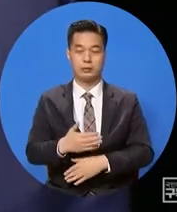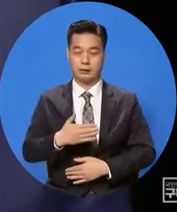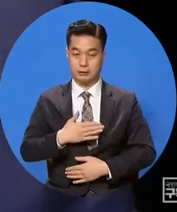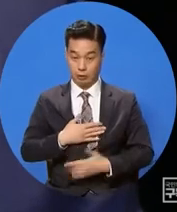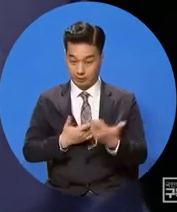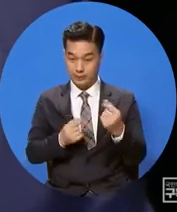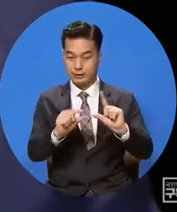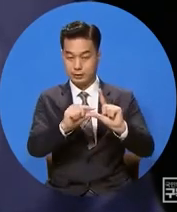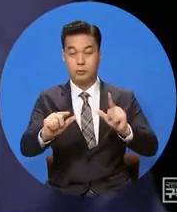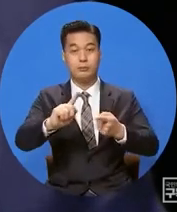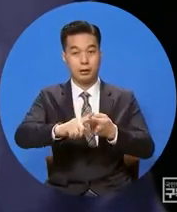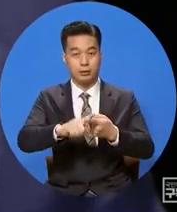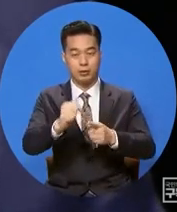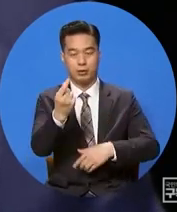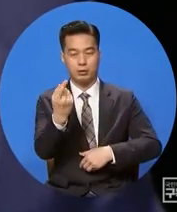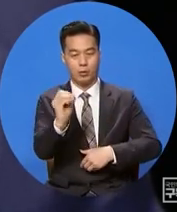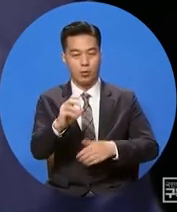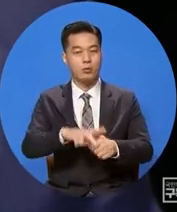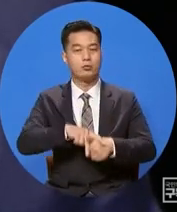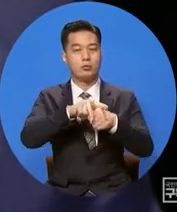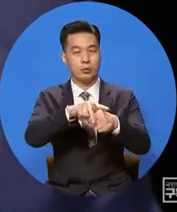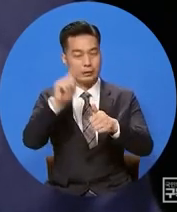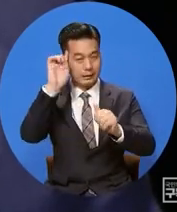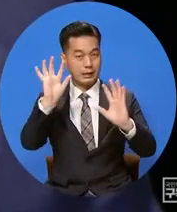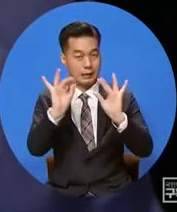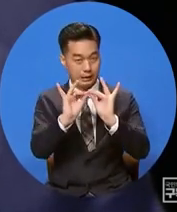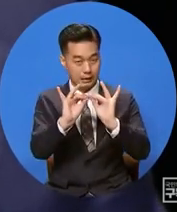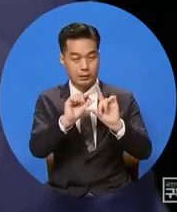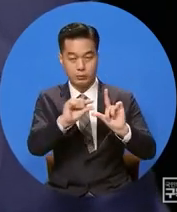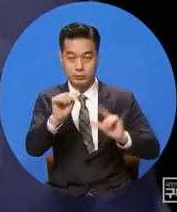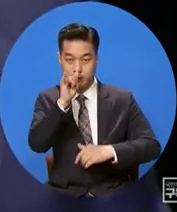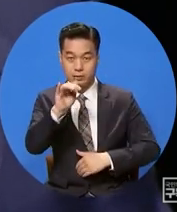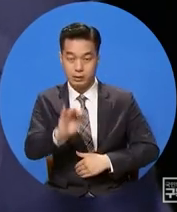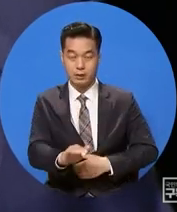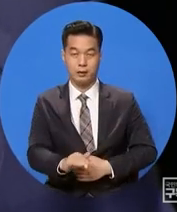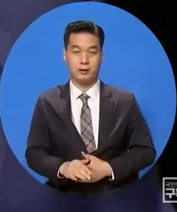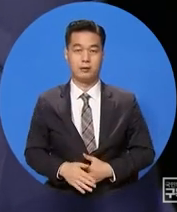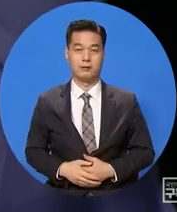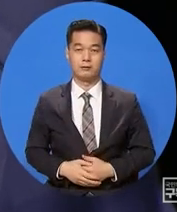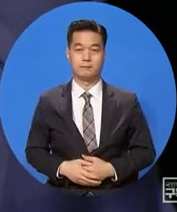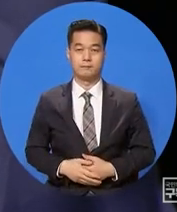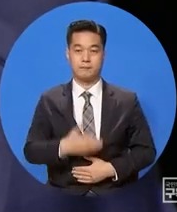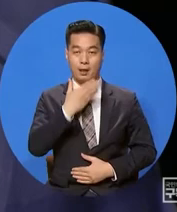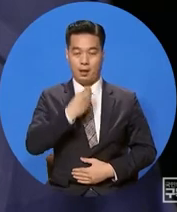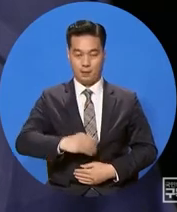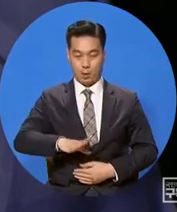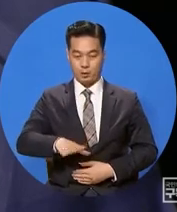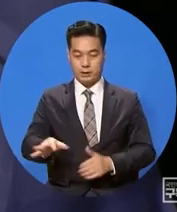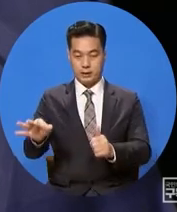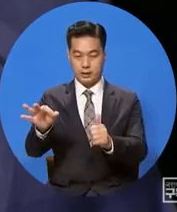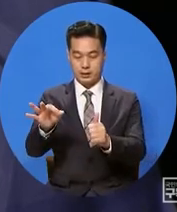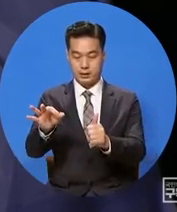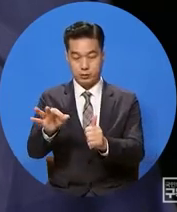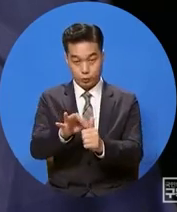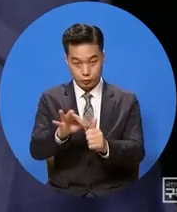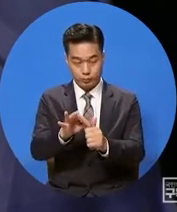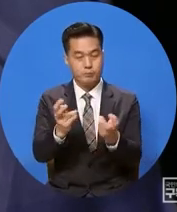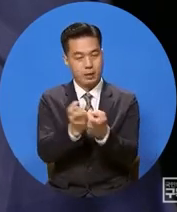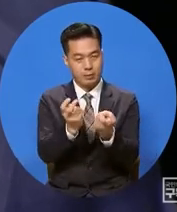우리 그 부분에 대해서는 홍 후보님과 그 같은 생각인데 복지 수급 체계를